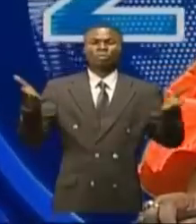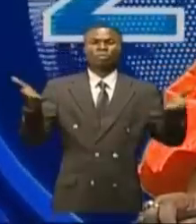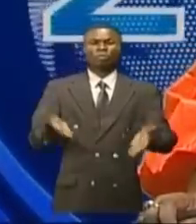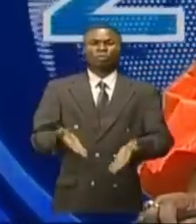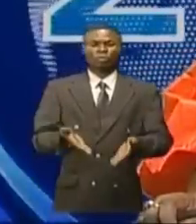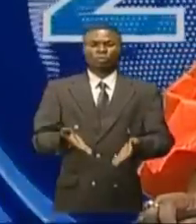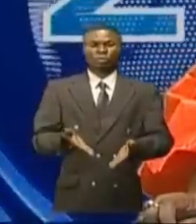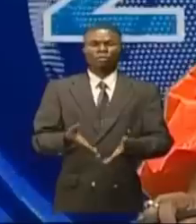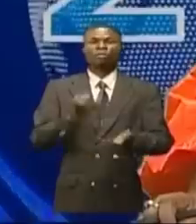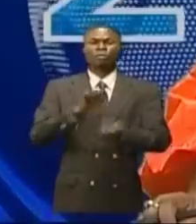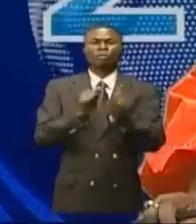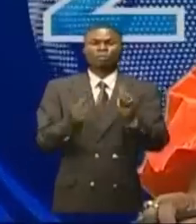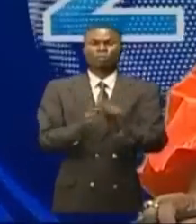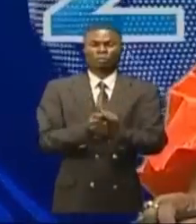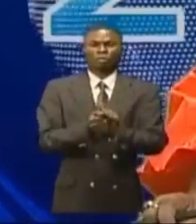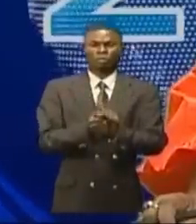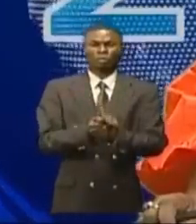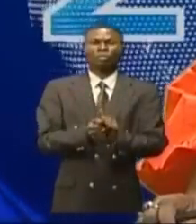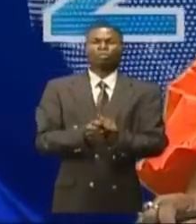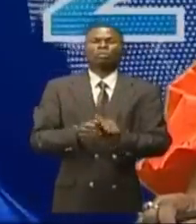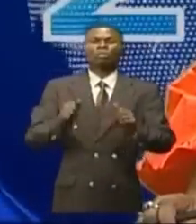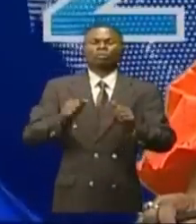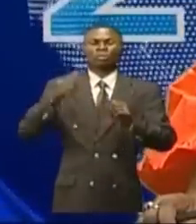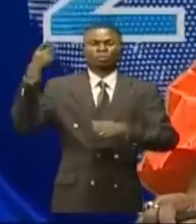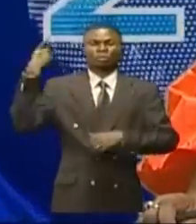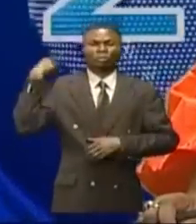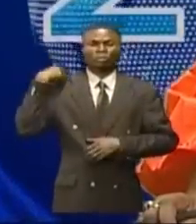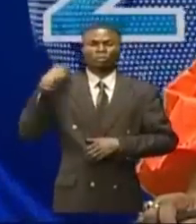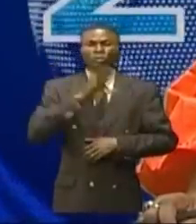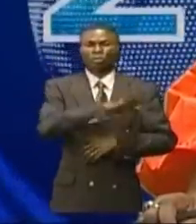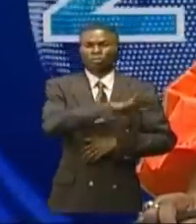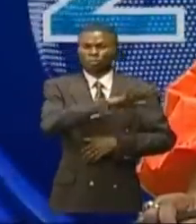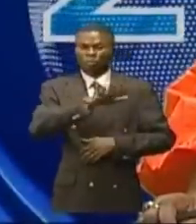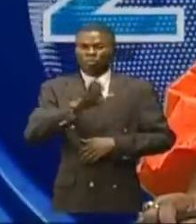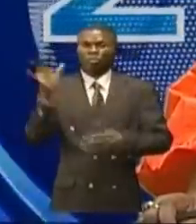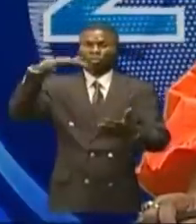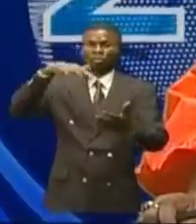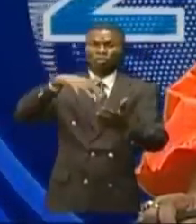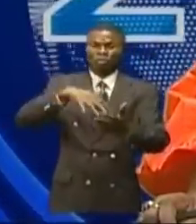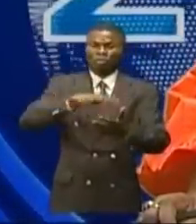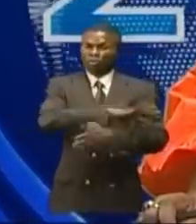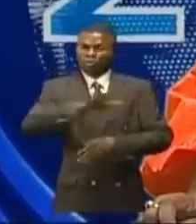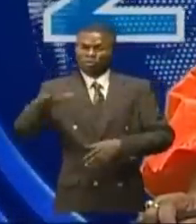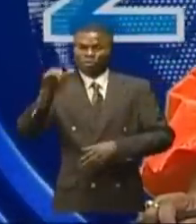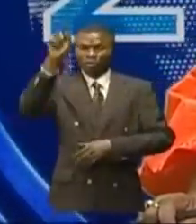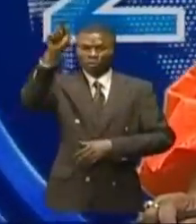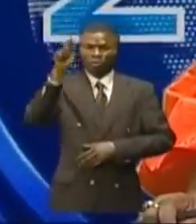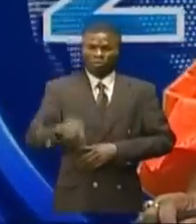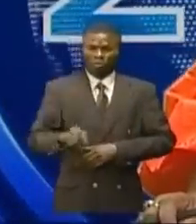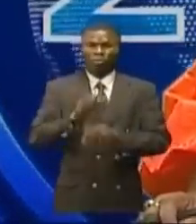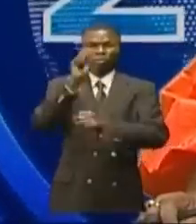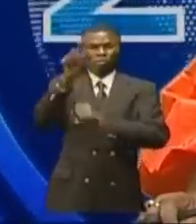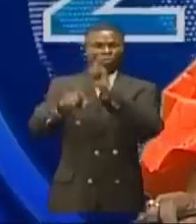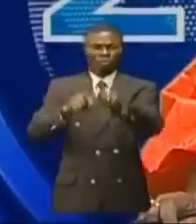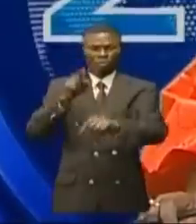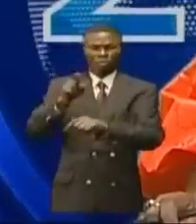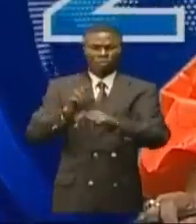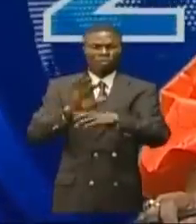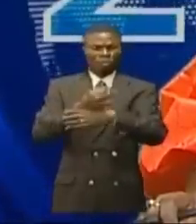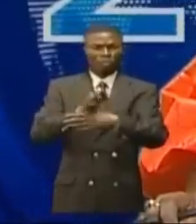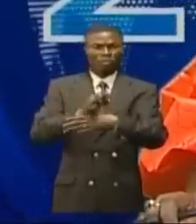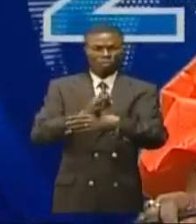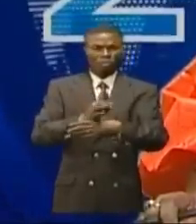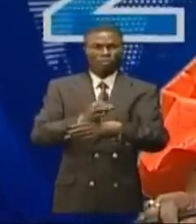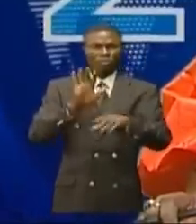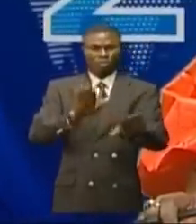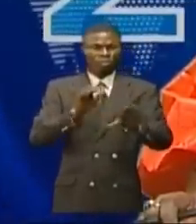questions des internautes sur la vie nationale. Plus de 5000 questions lui ont été posées via les réseaux sociaux. Prenez donc rendez-vous